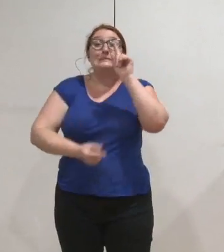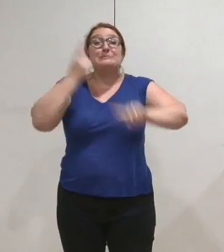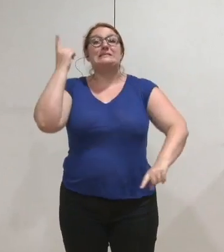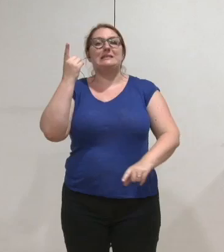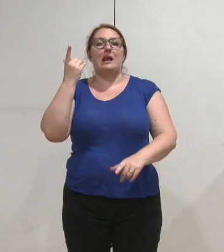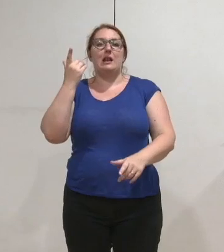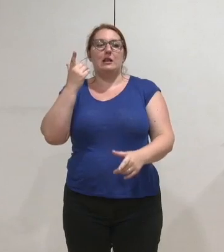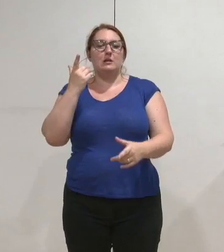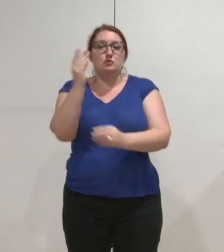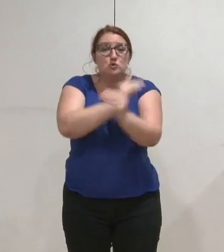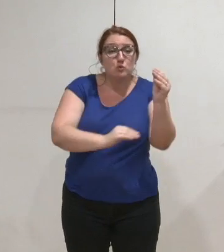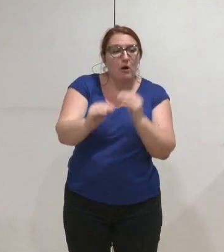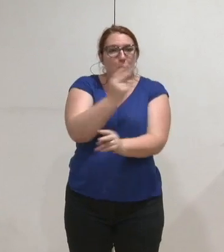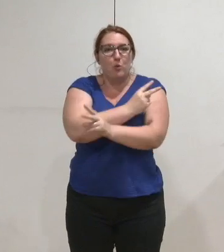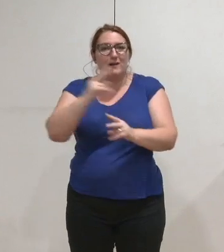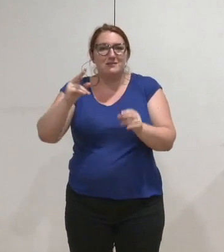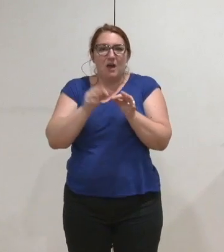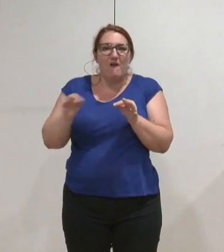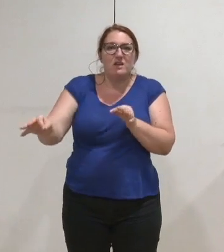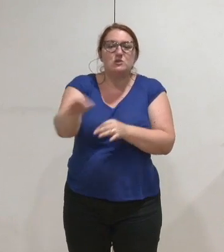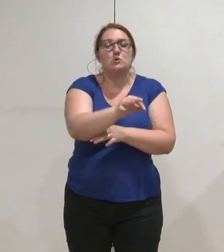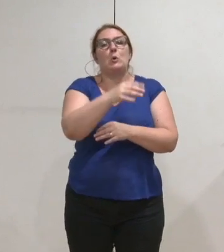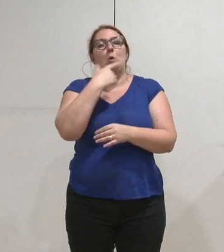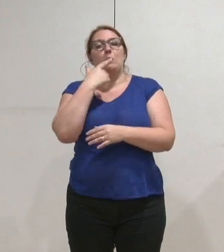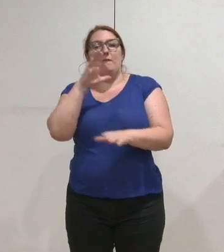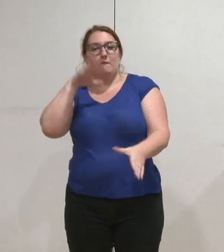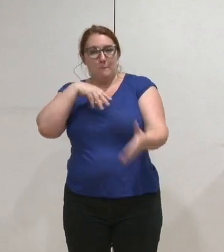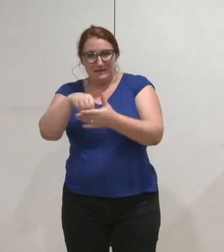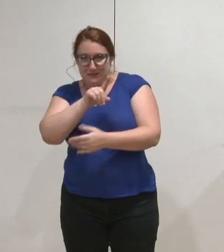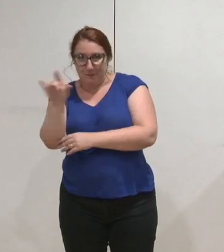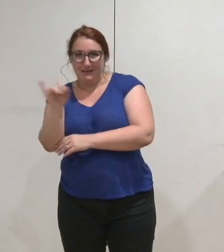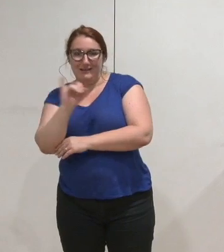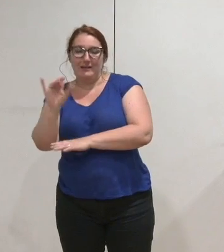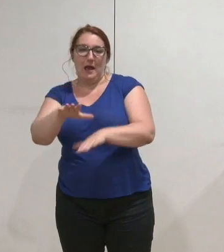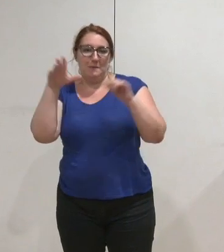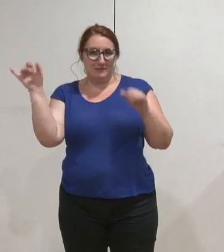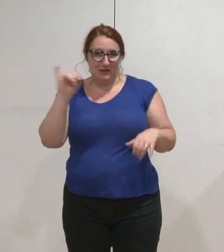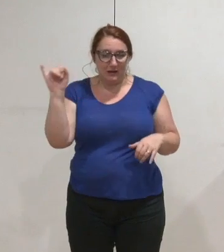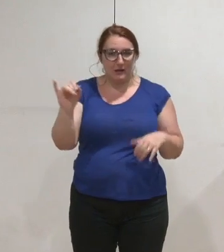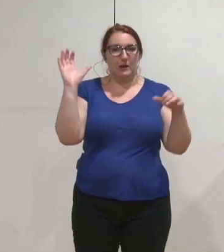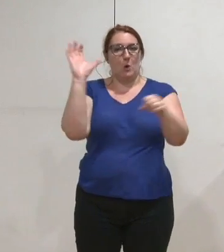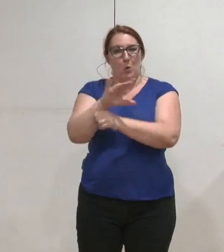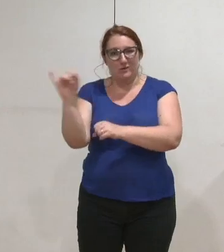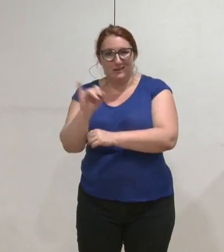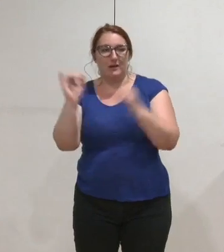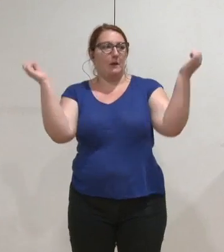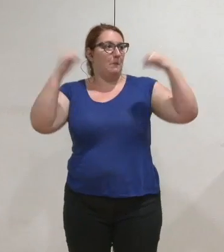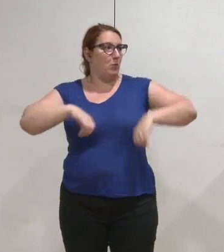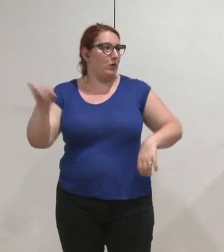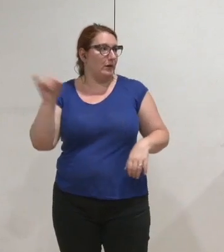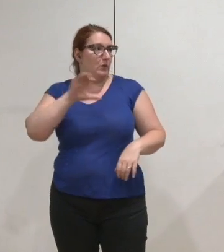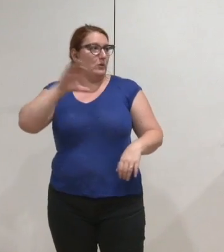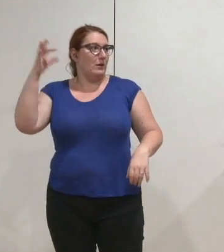infectieux qui ne prend pas part au vote qui s'abstient qui vote contre qui vote pour unanimité